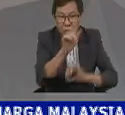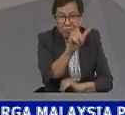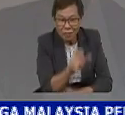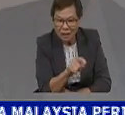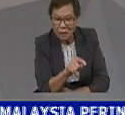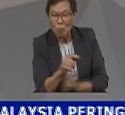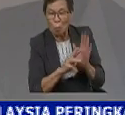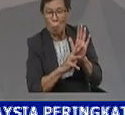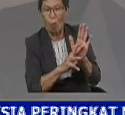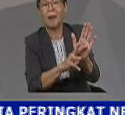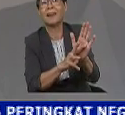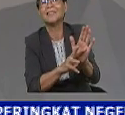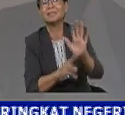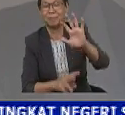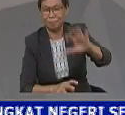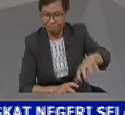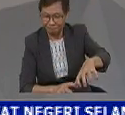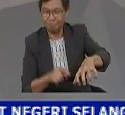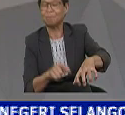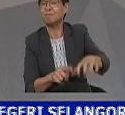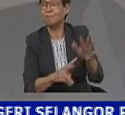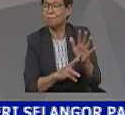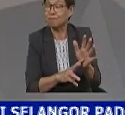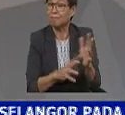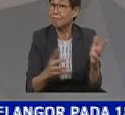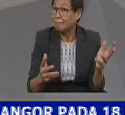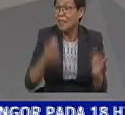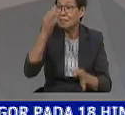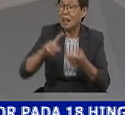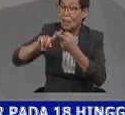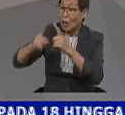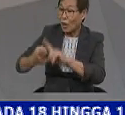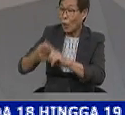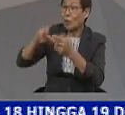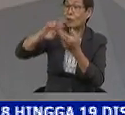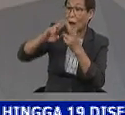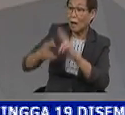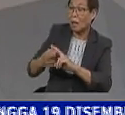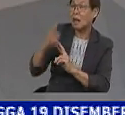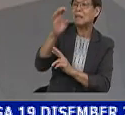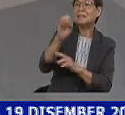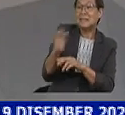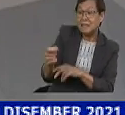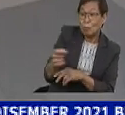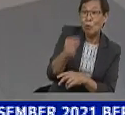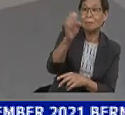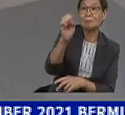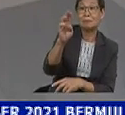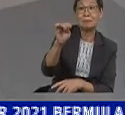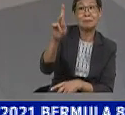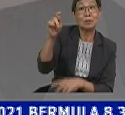bakal mewakili kawasan mereka khususnya Aji katakan kita di semua pada ke sudah bersedia